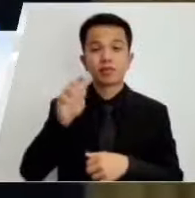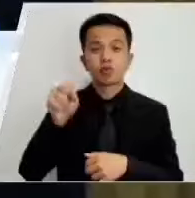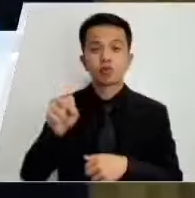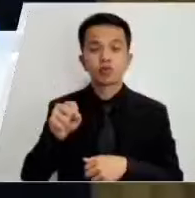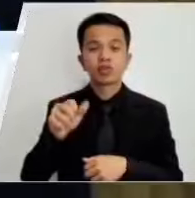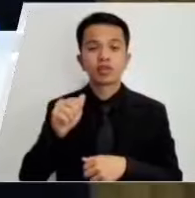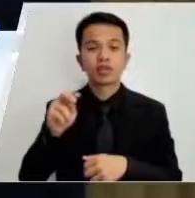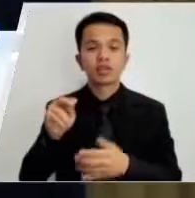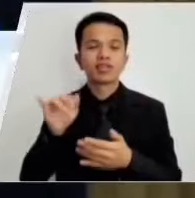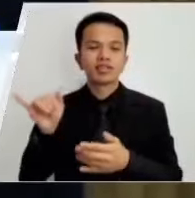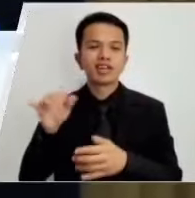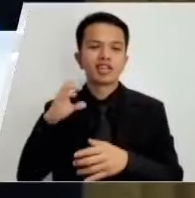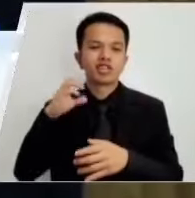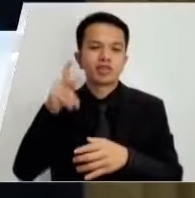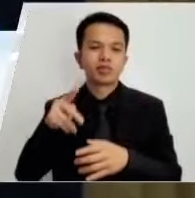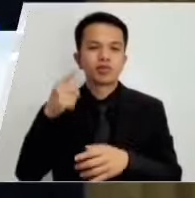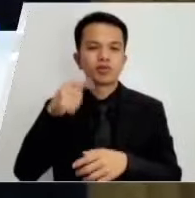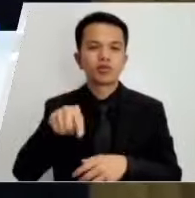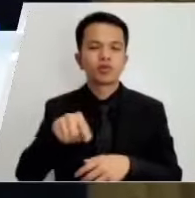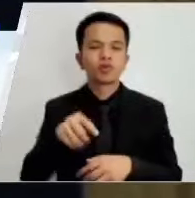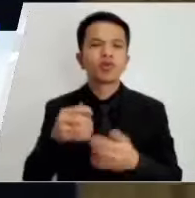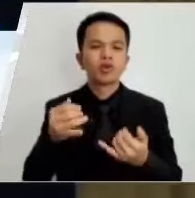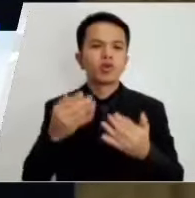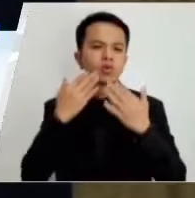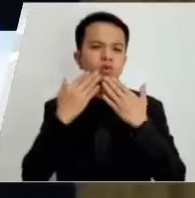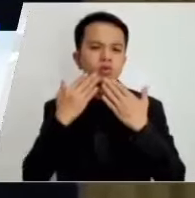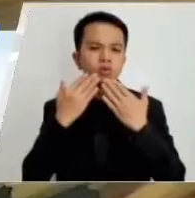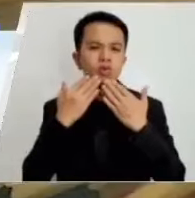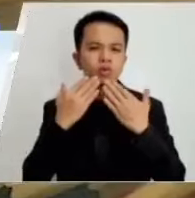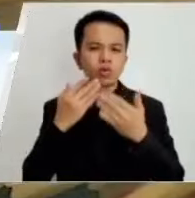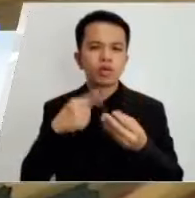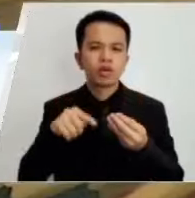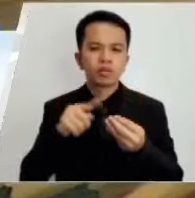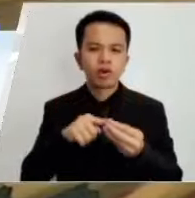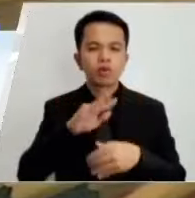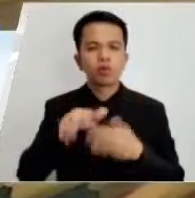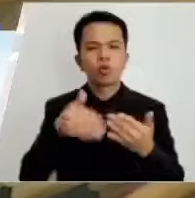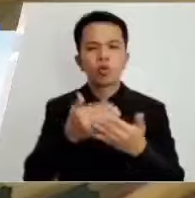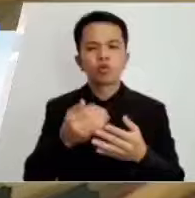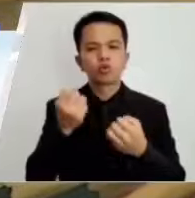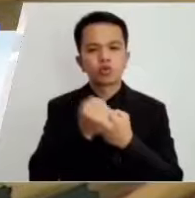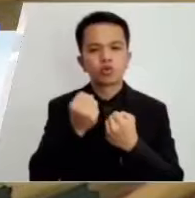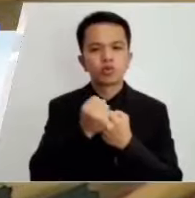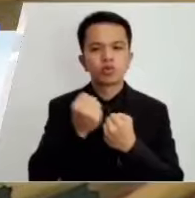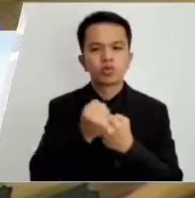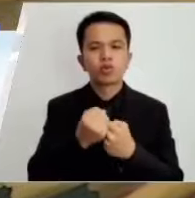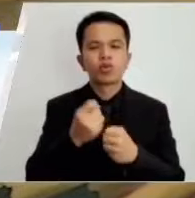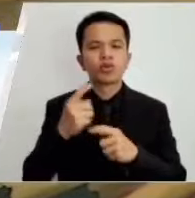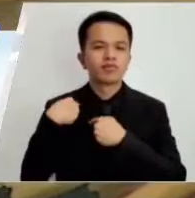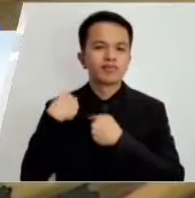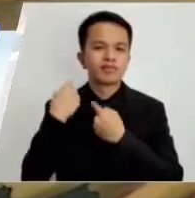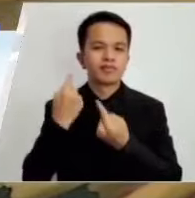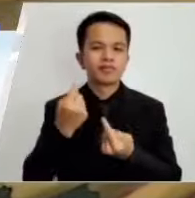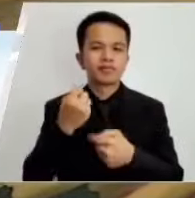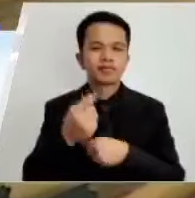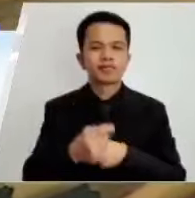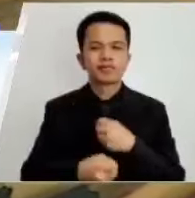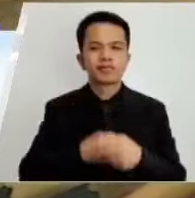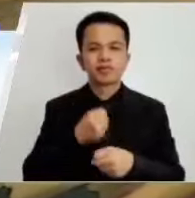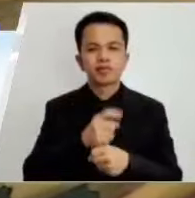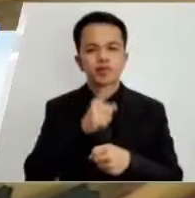ng Mobile Fund, nagpapasalamat siya sa lahat ng suporta through the years. Malaking bagay ang